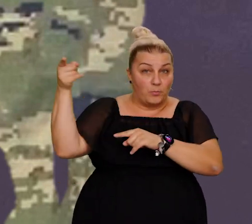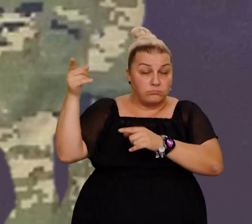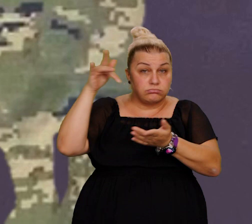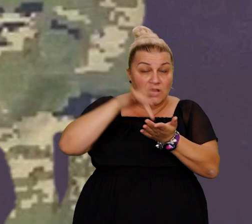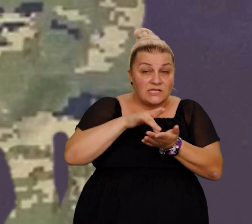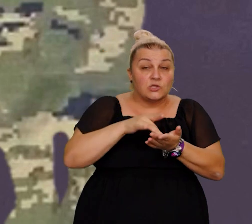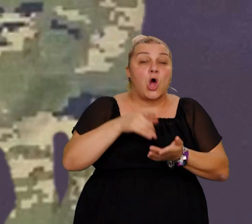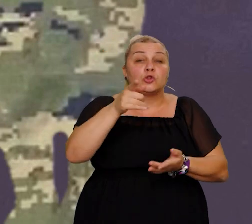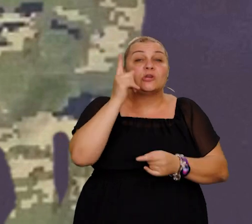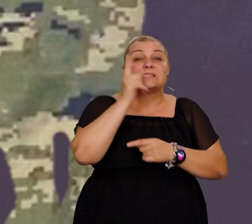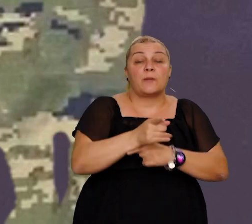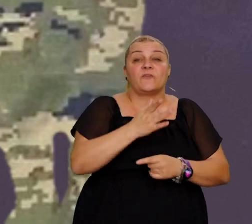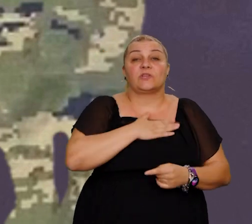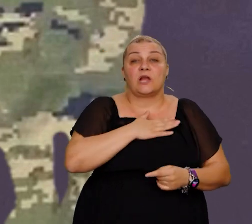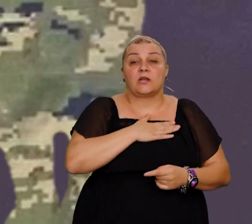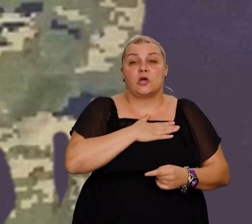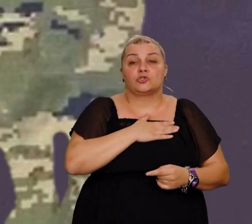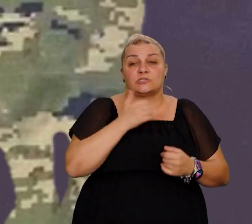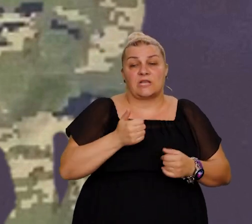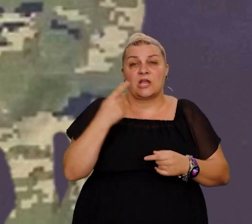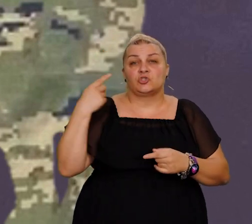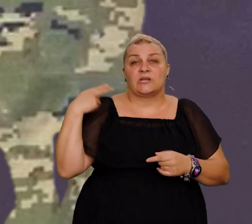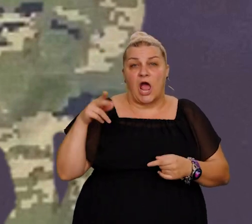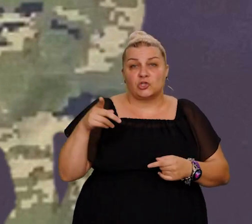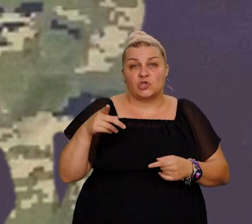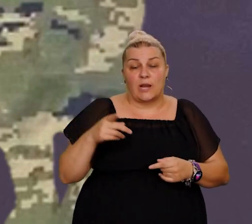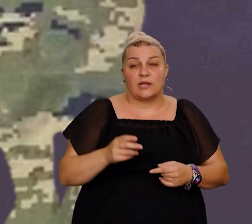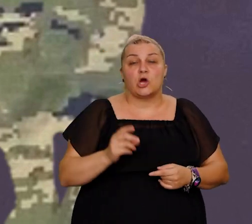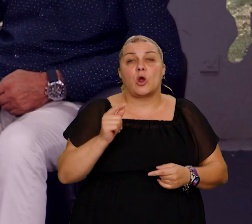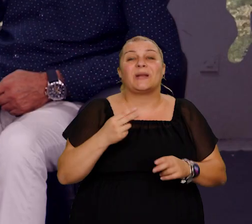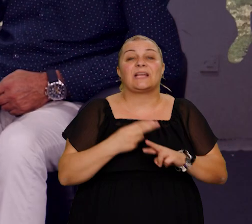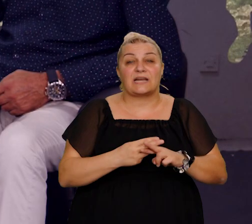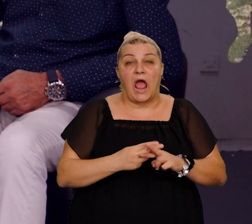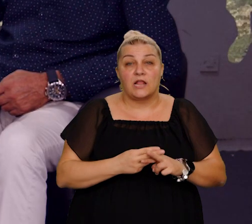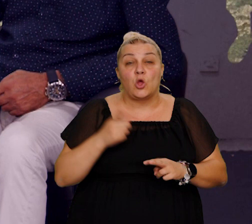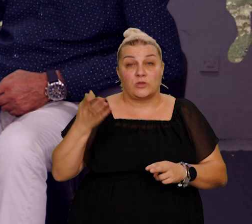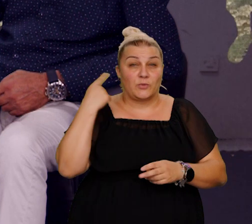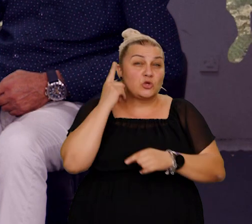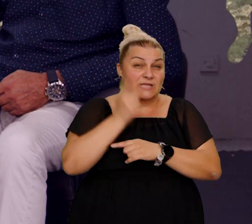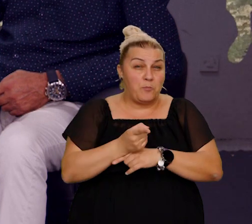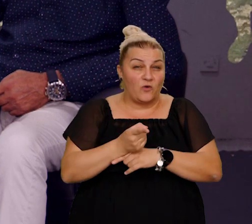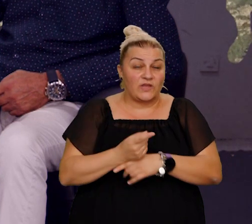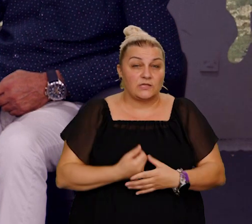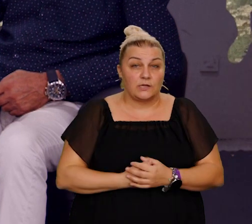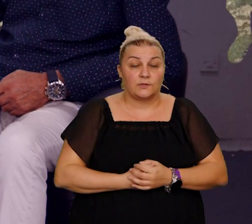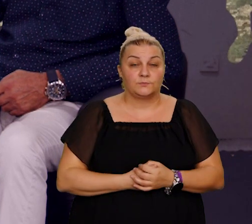s kojim je zapovjedao sadašnji načelnik glavnog stožera Hranj Robert. Robert Hranj? Tako je. Tako da je...